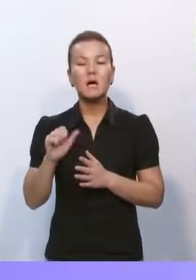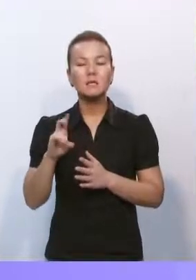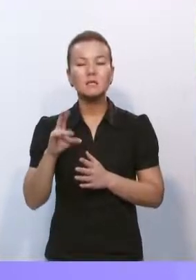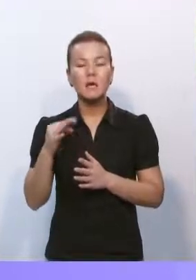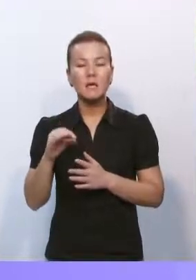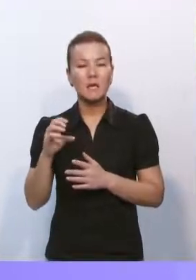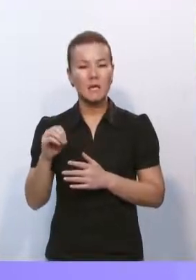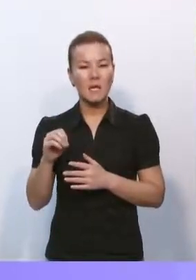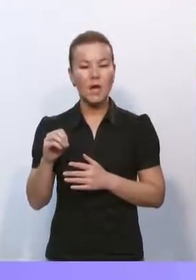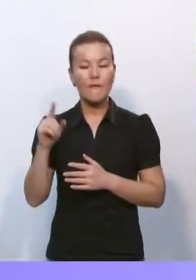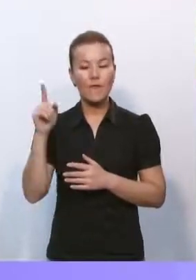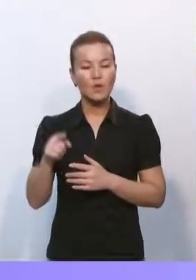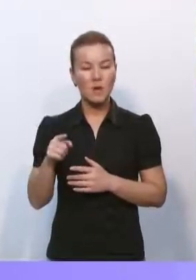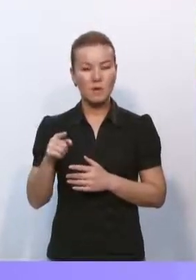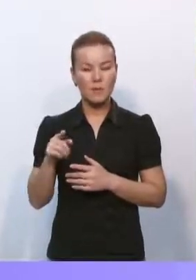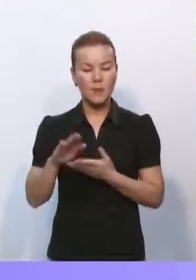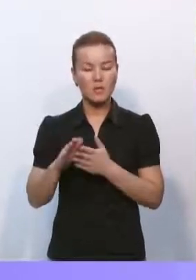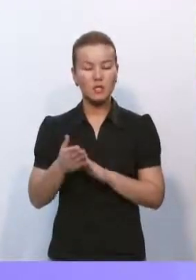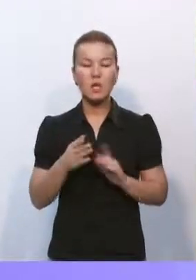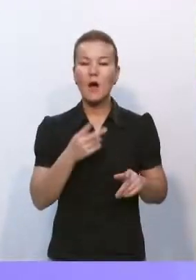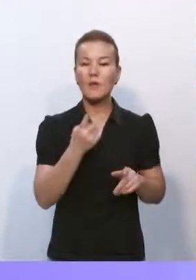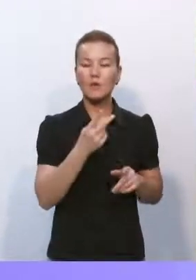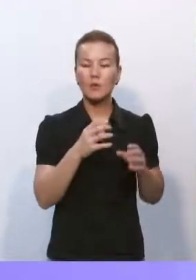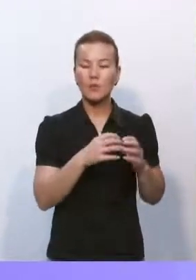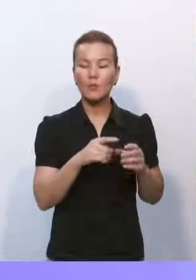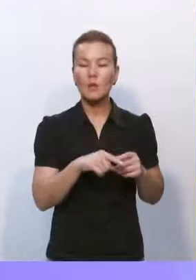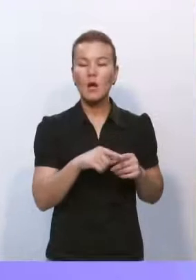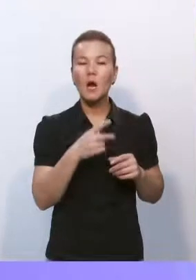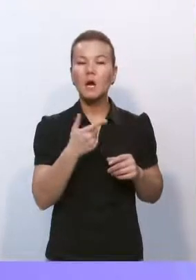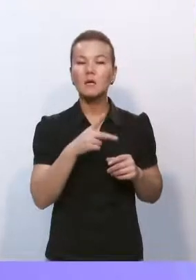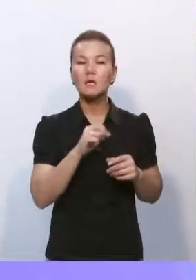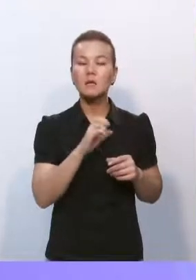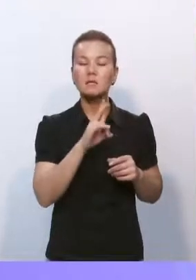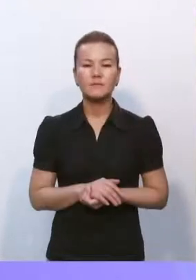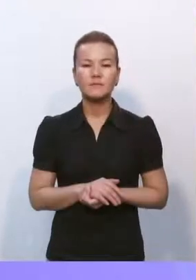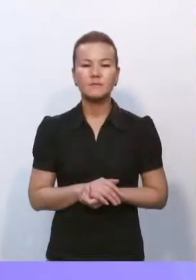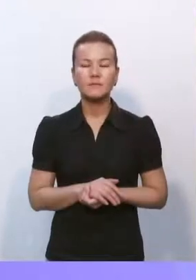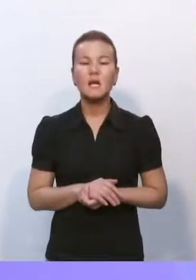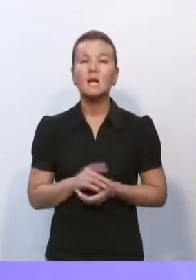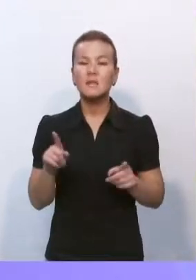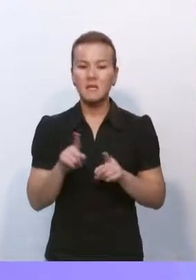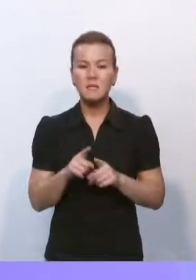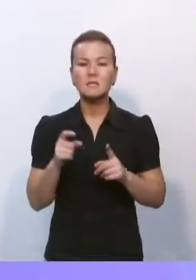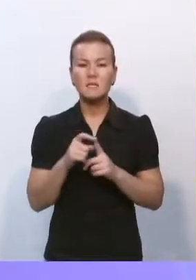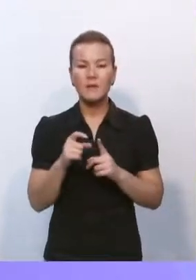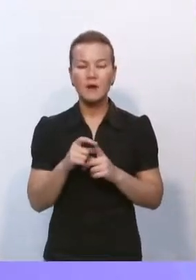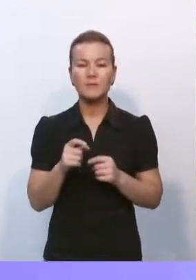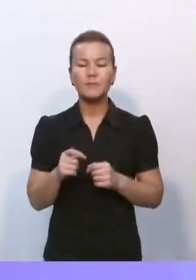«е» в ударном положении. Во второй – гласной «ё». Такие